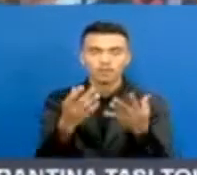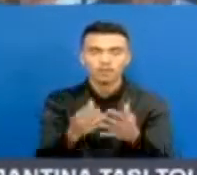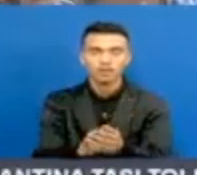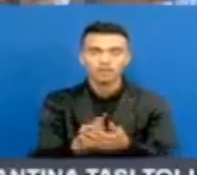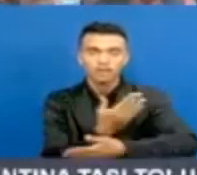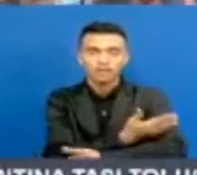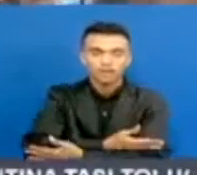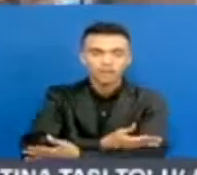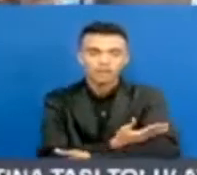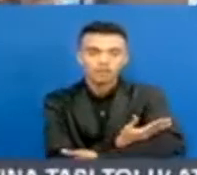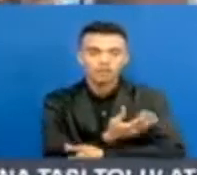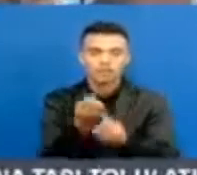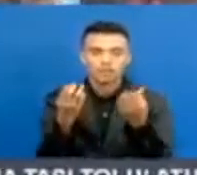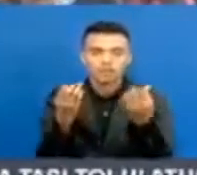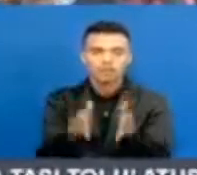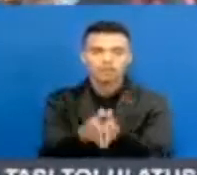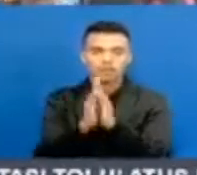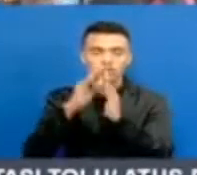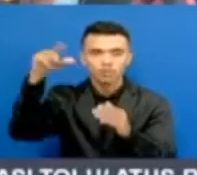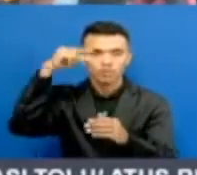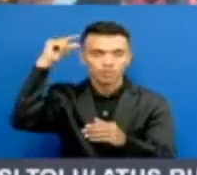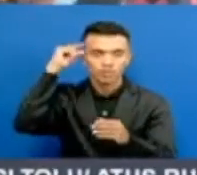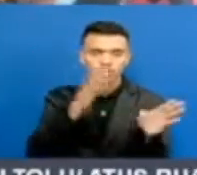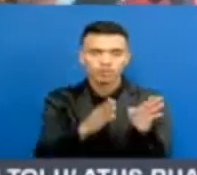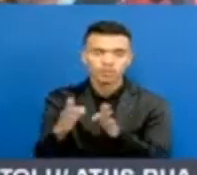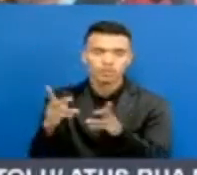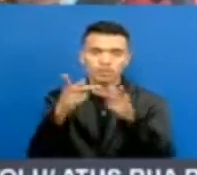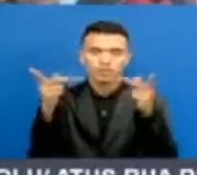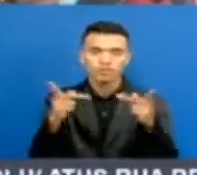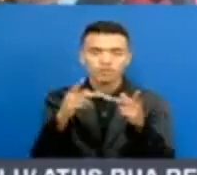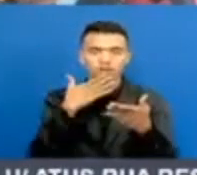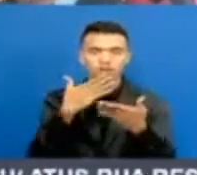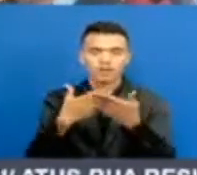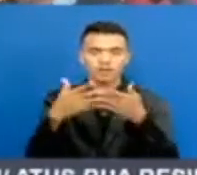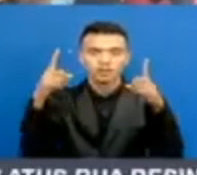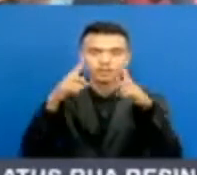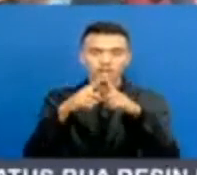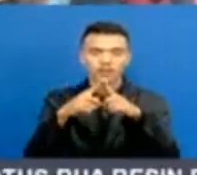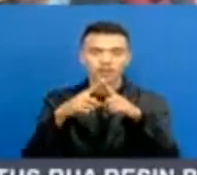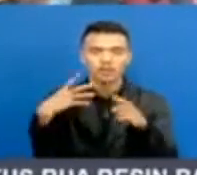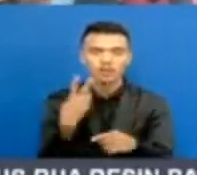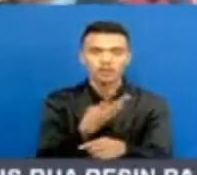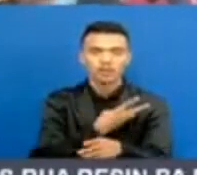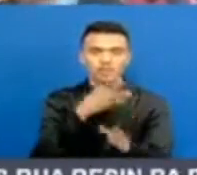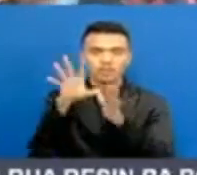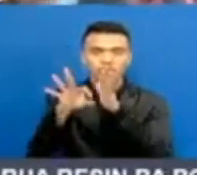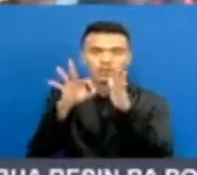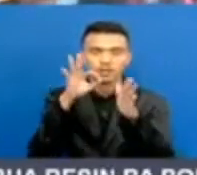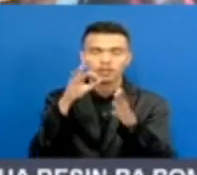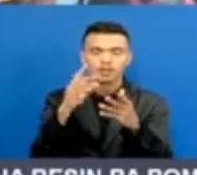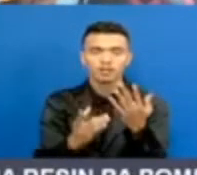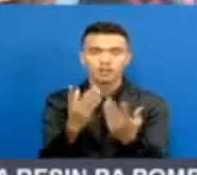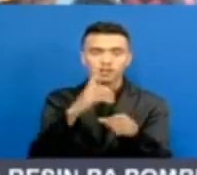bebe mos barak nebe husu ba governo bele preparan etik fatin dignu ba ami nebe hetan